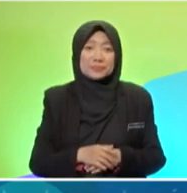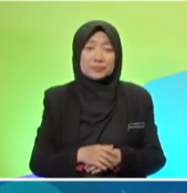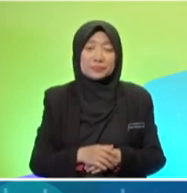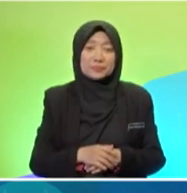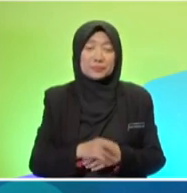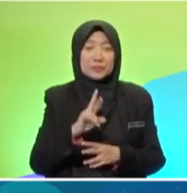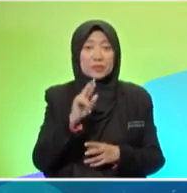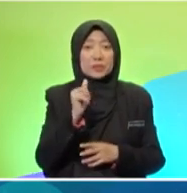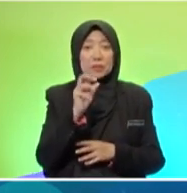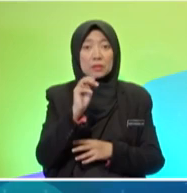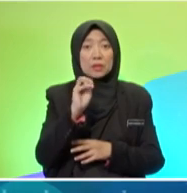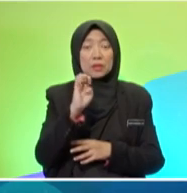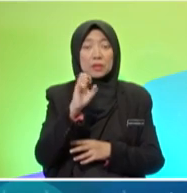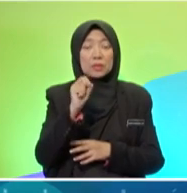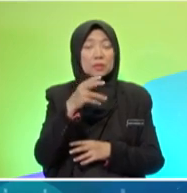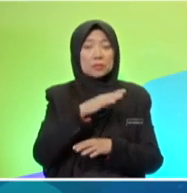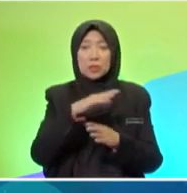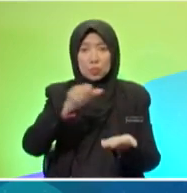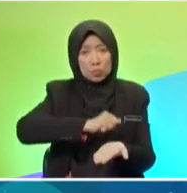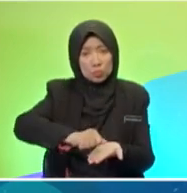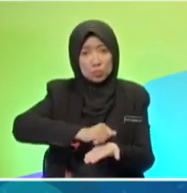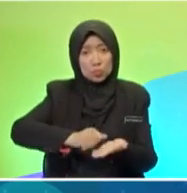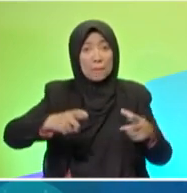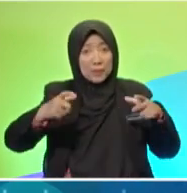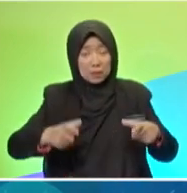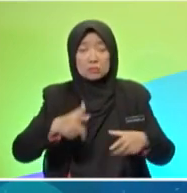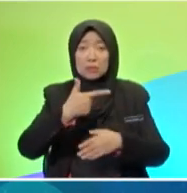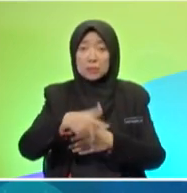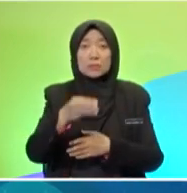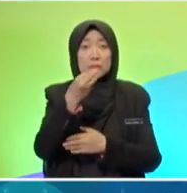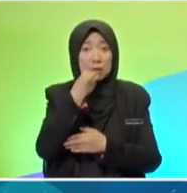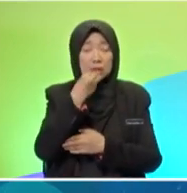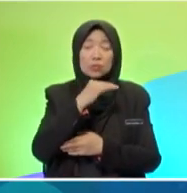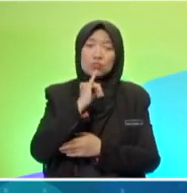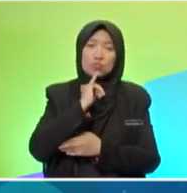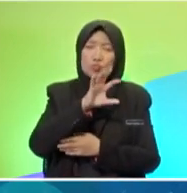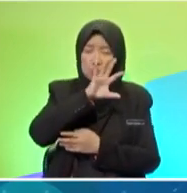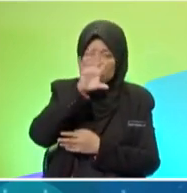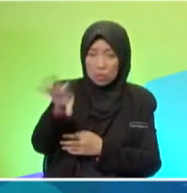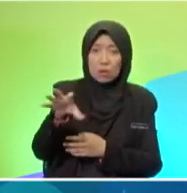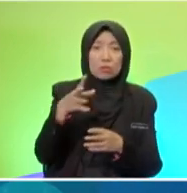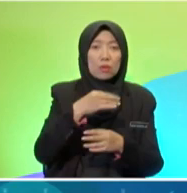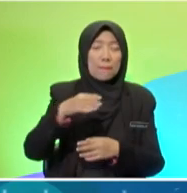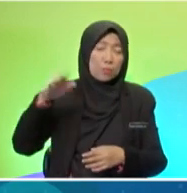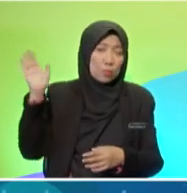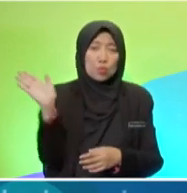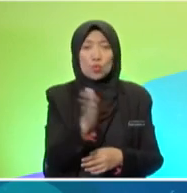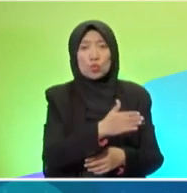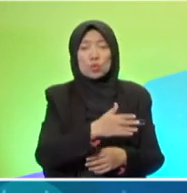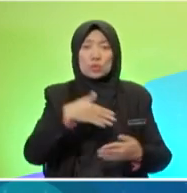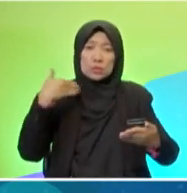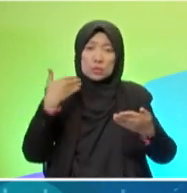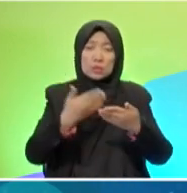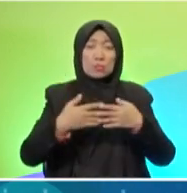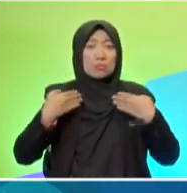tidak mencuci pinggang mangkuk selepas makan ibunya memarahi dan memukul Ramesh hingga badannya